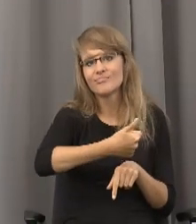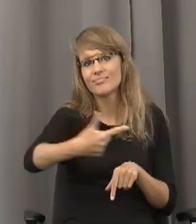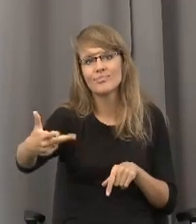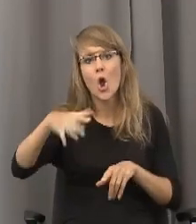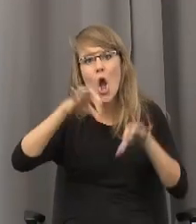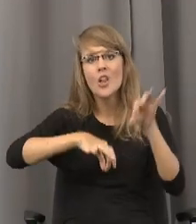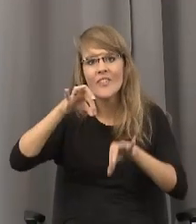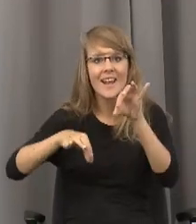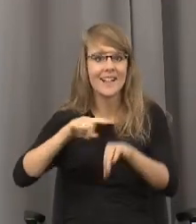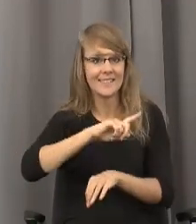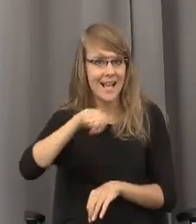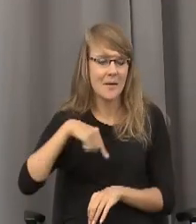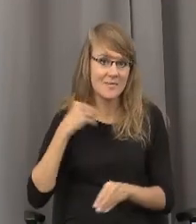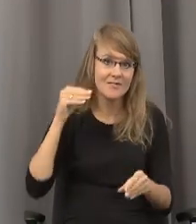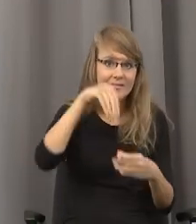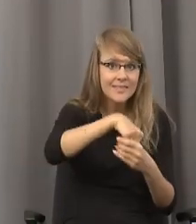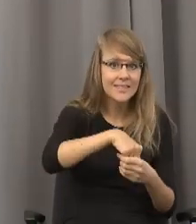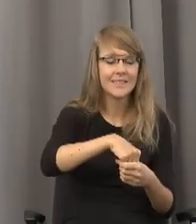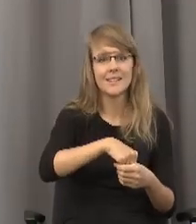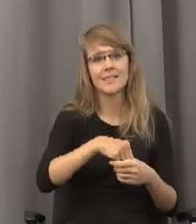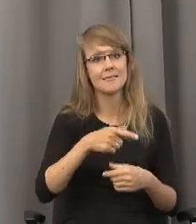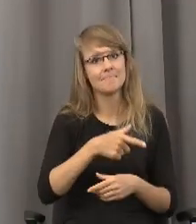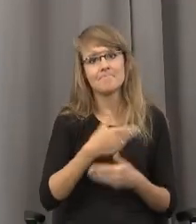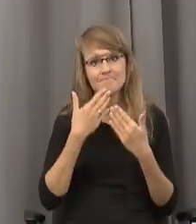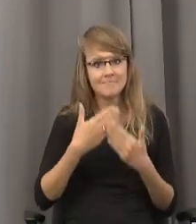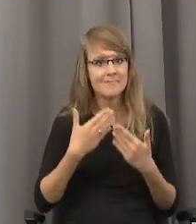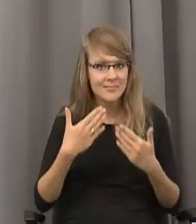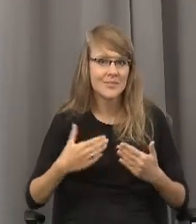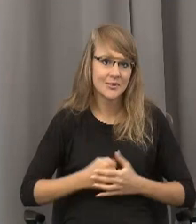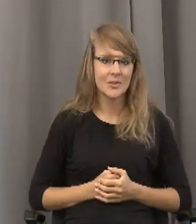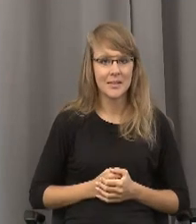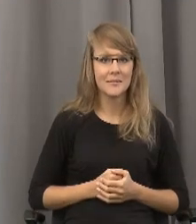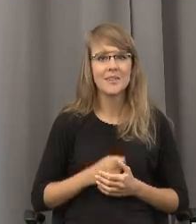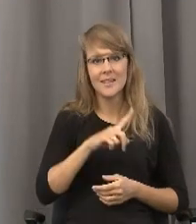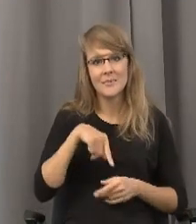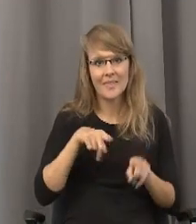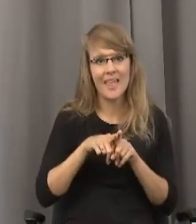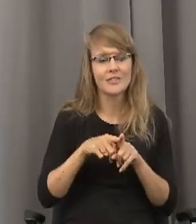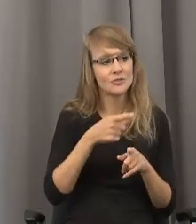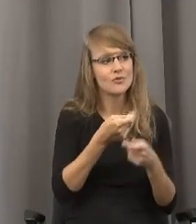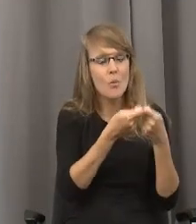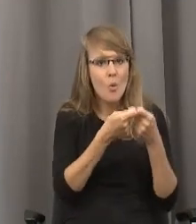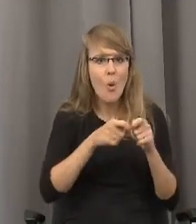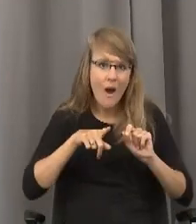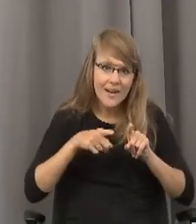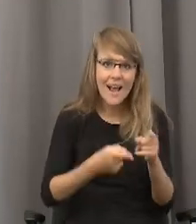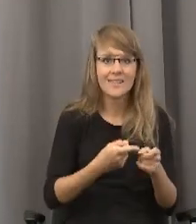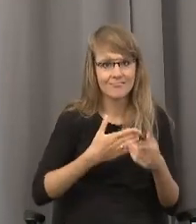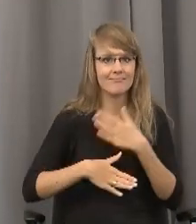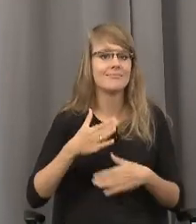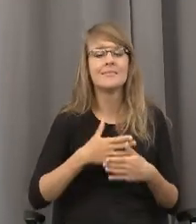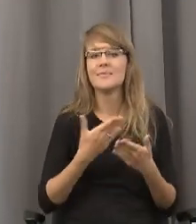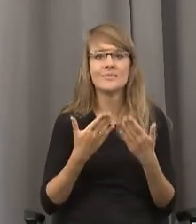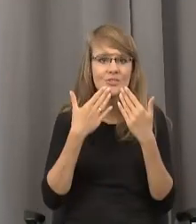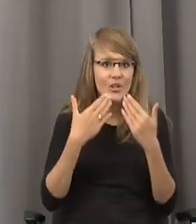też uczestniczymy. Jesteśmy w części więcej lub mniej współorganizatorami. Dziękuję serdecznie i